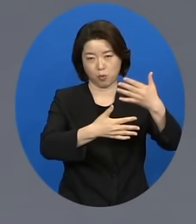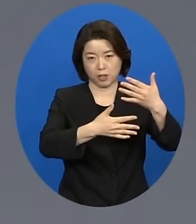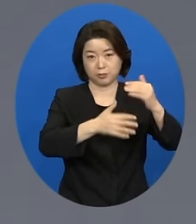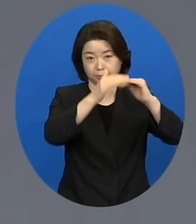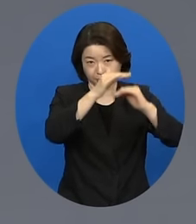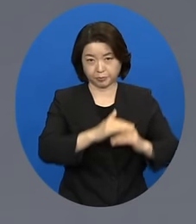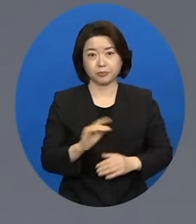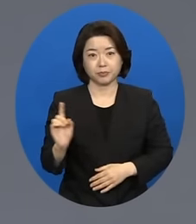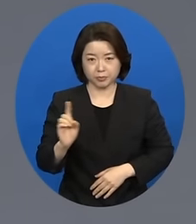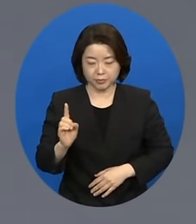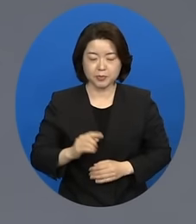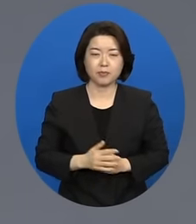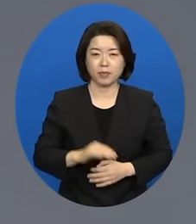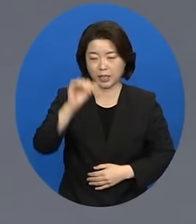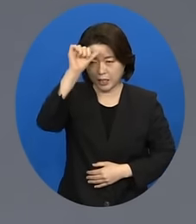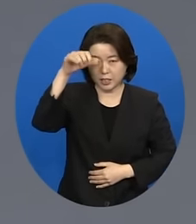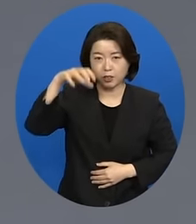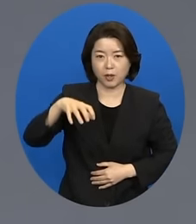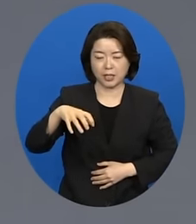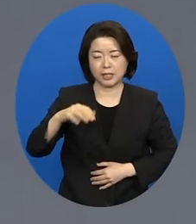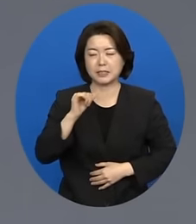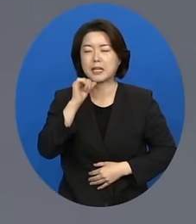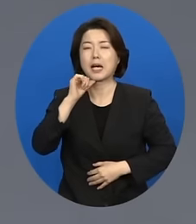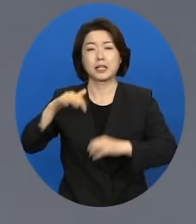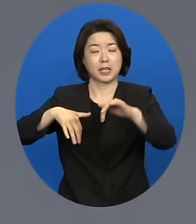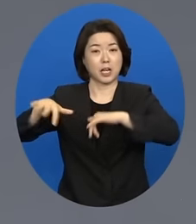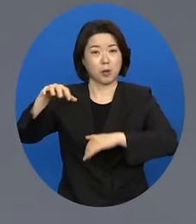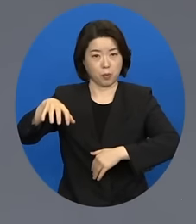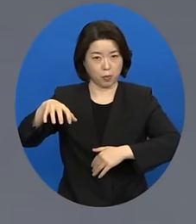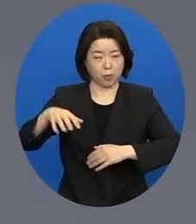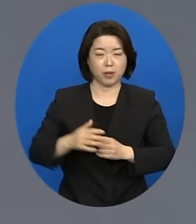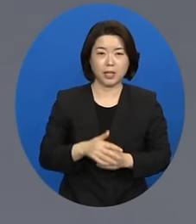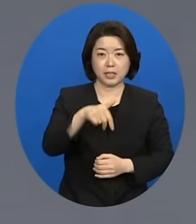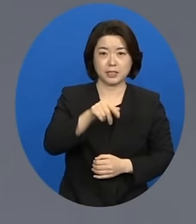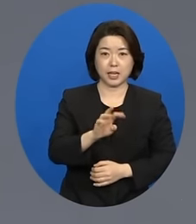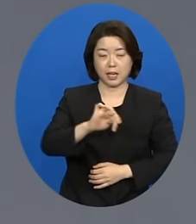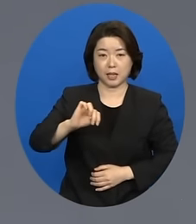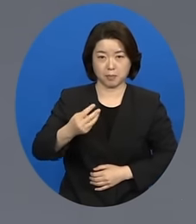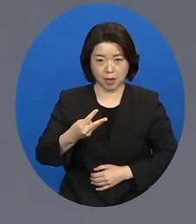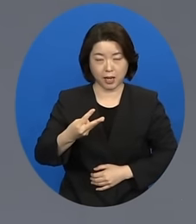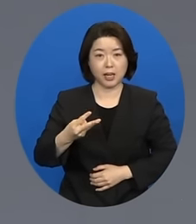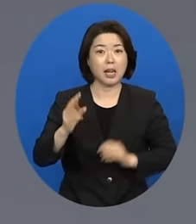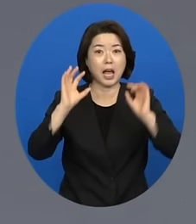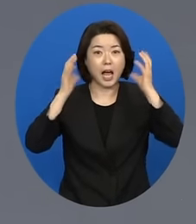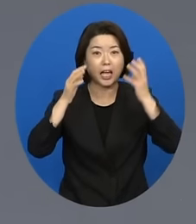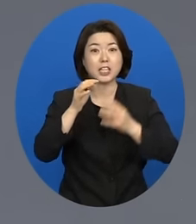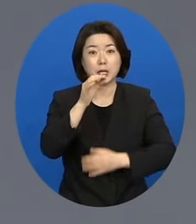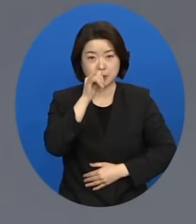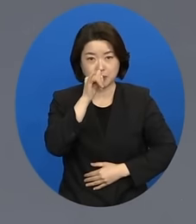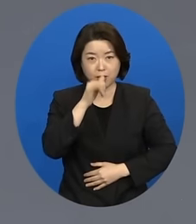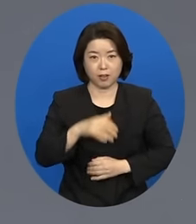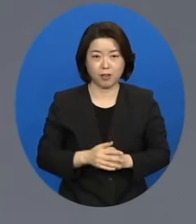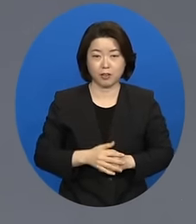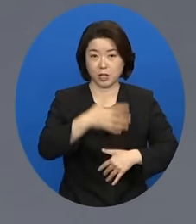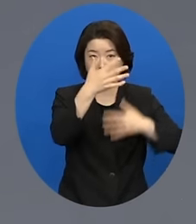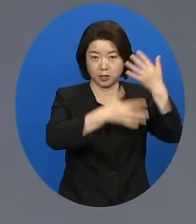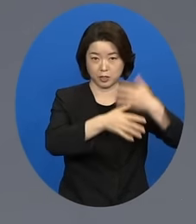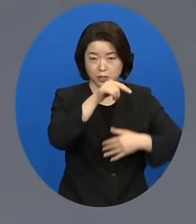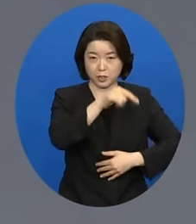거죠. 인도의 한 슬럼가에 잔말이라고 하는 아이가 있었습니다. 영화